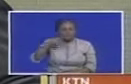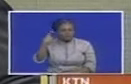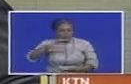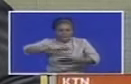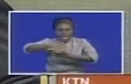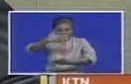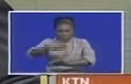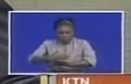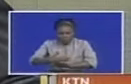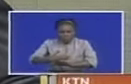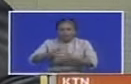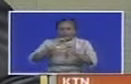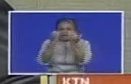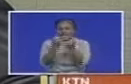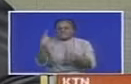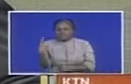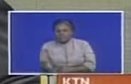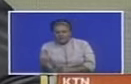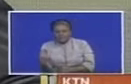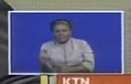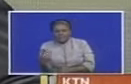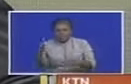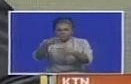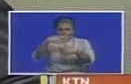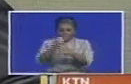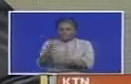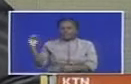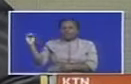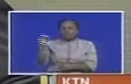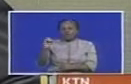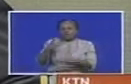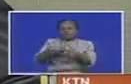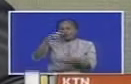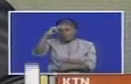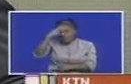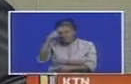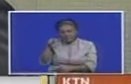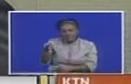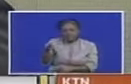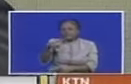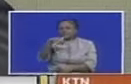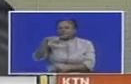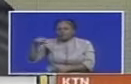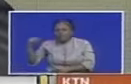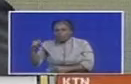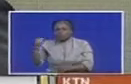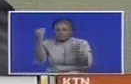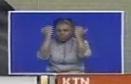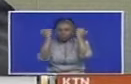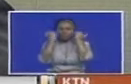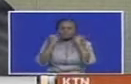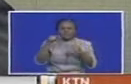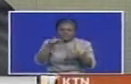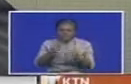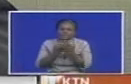vipakatalishi kwa wanafunzi wa darasa la kwanza. Kampuni ya Olive Telecommunications kutoka nchini India ilifika mahakamani au